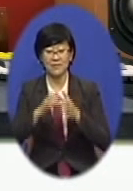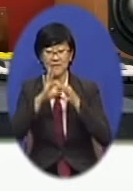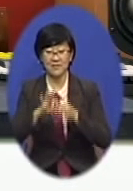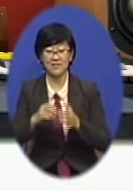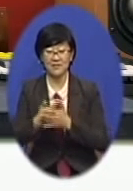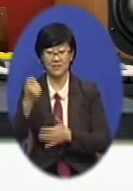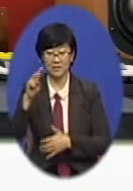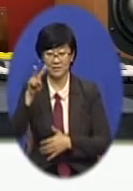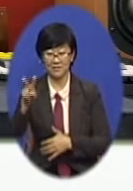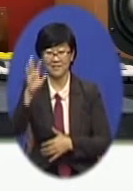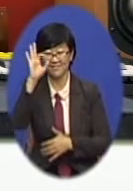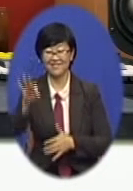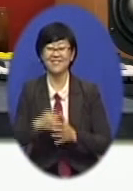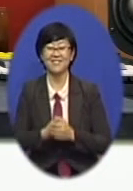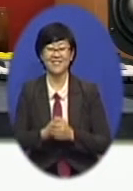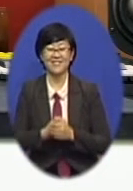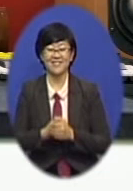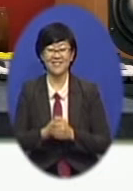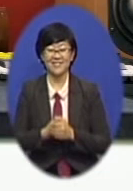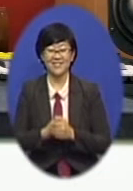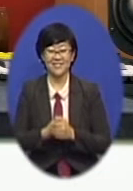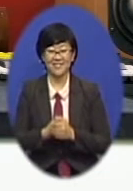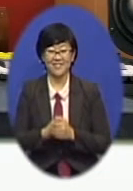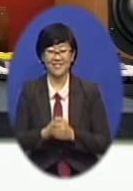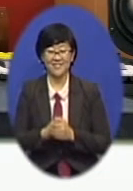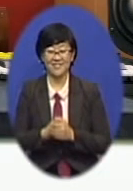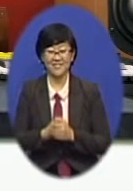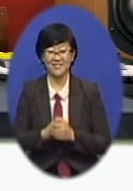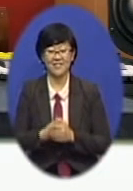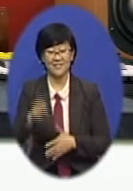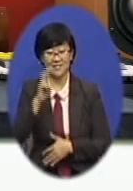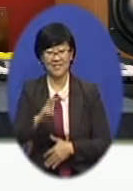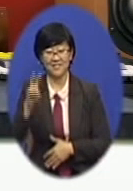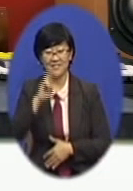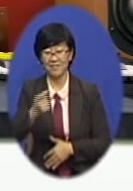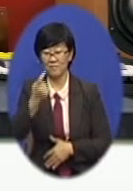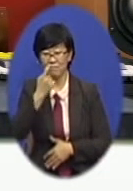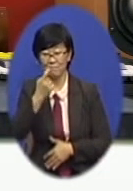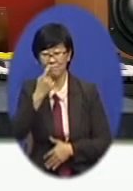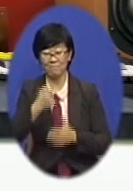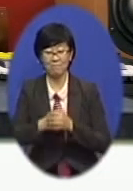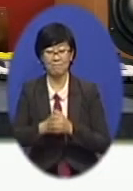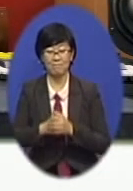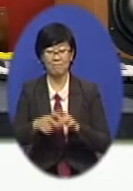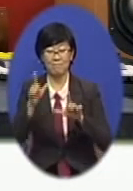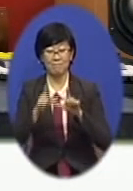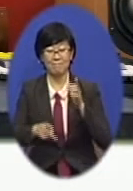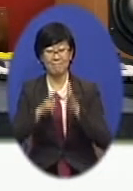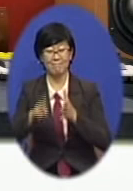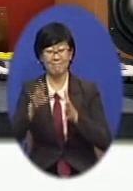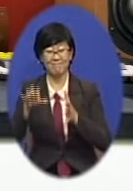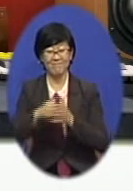이제 텔레비를 보고 있는 거예요. 아우. 그래서 텔레비에서 이 노래를 배온 거예요. 근데 될지 안